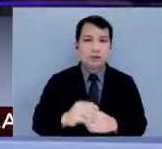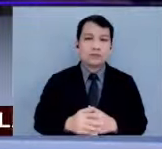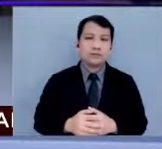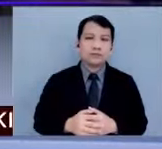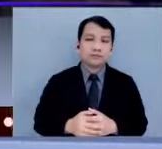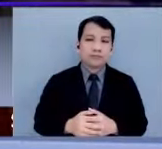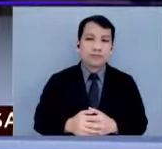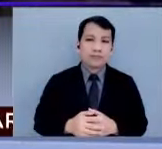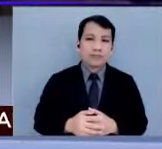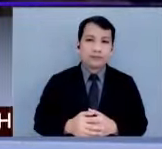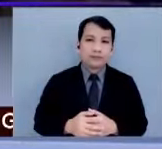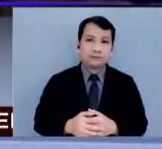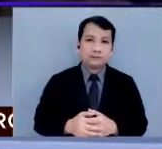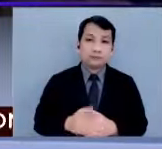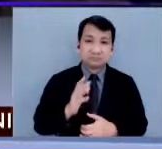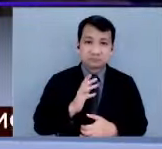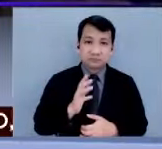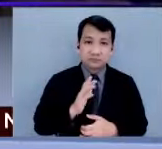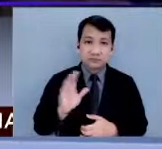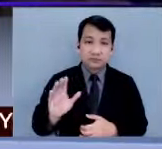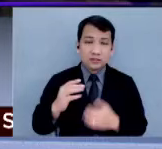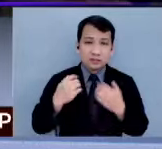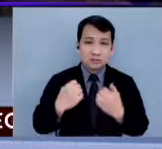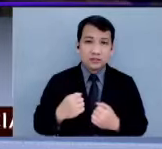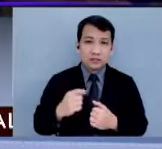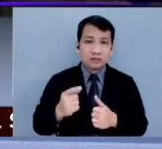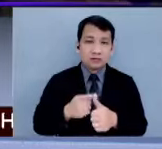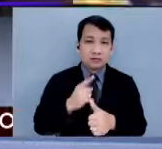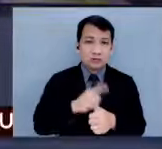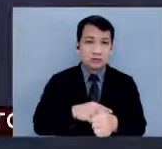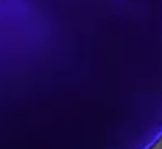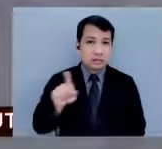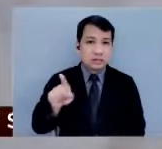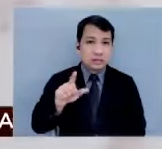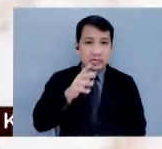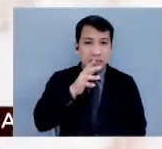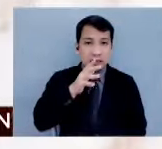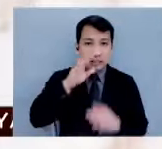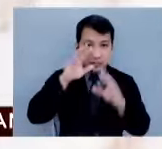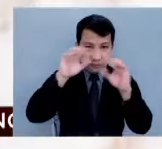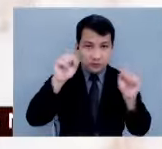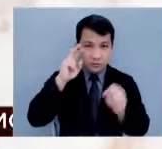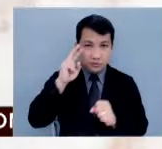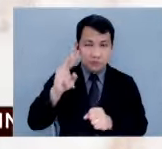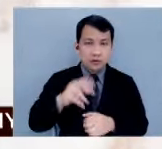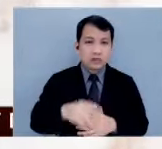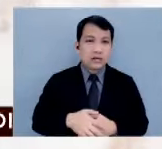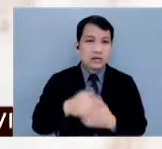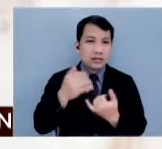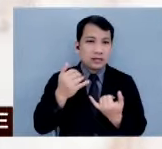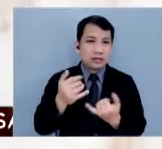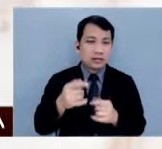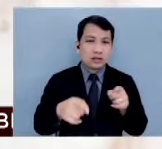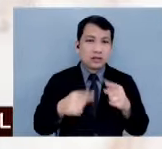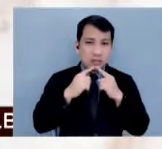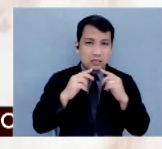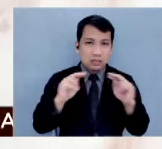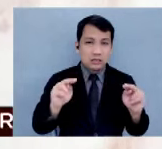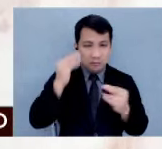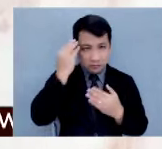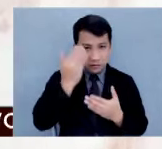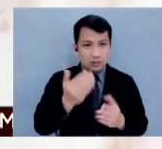Bumubuti na raw ang lagay ni dating First Lady Imelda Marcos. Sa isang pahayag ngayong gabi, ibinalita ni Pangulong Bongbong Marcos